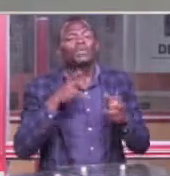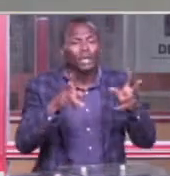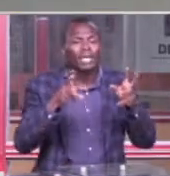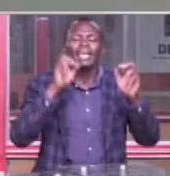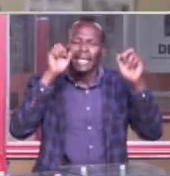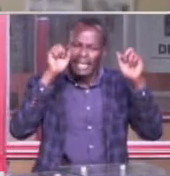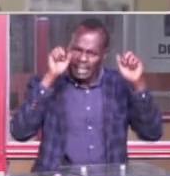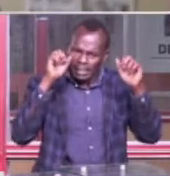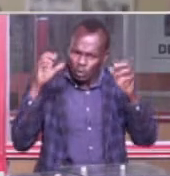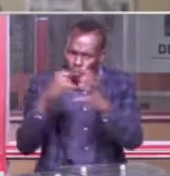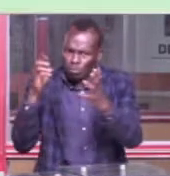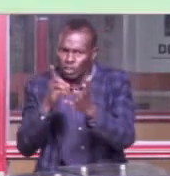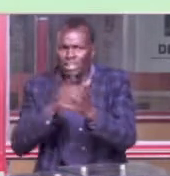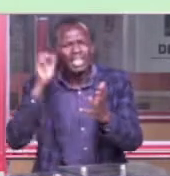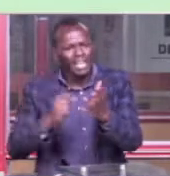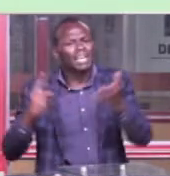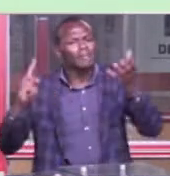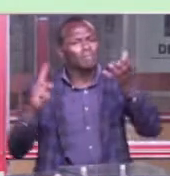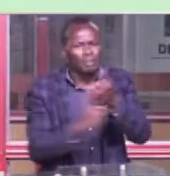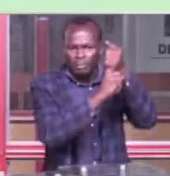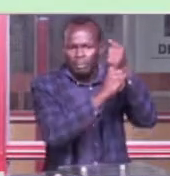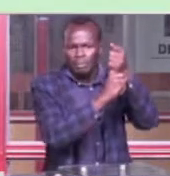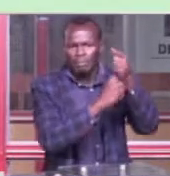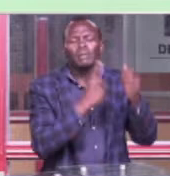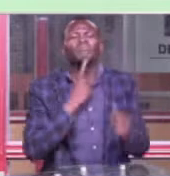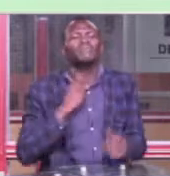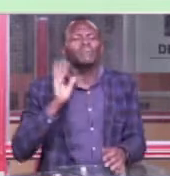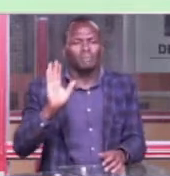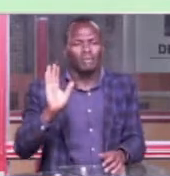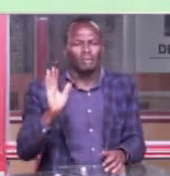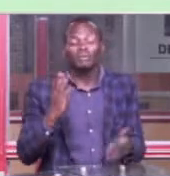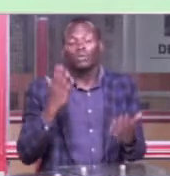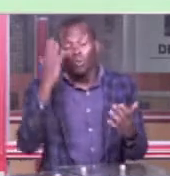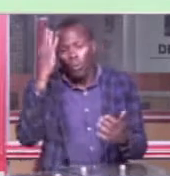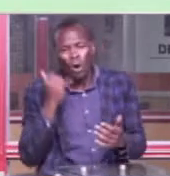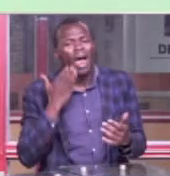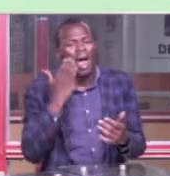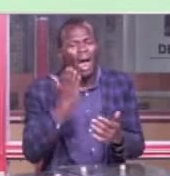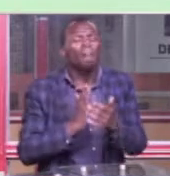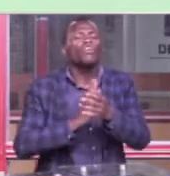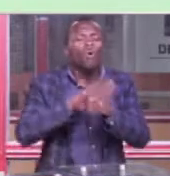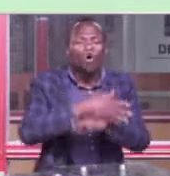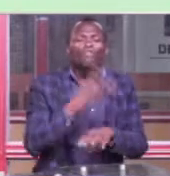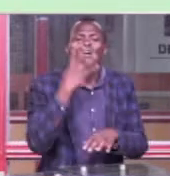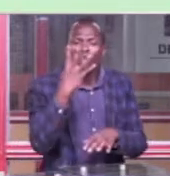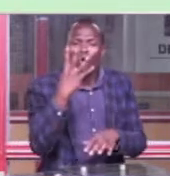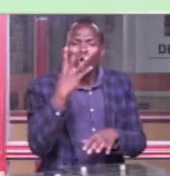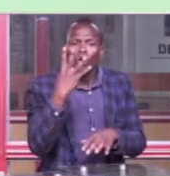ya bugumiikiriza. We have over 40 million Ugandans who need better health and better